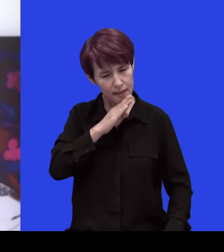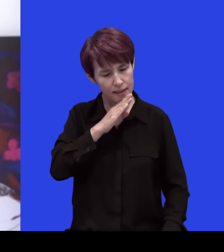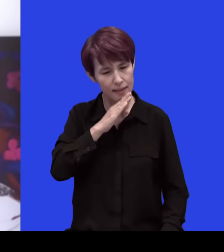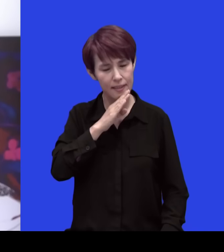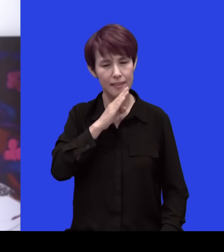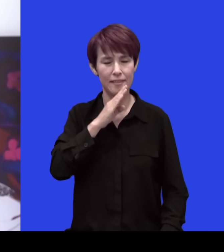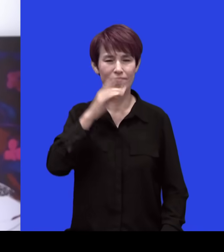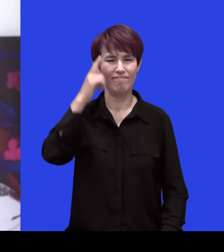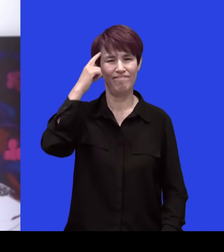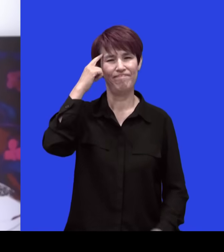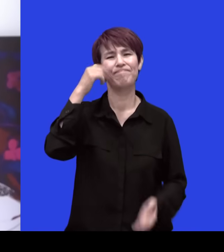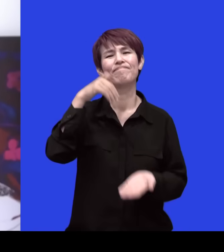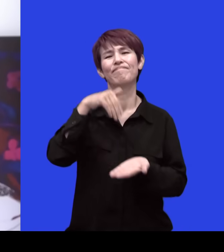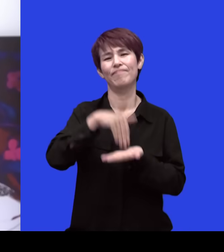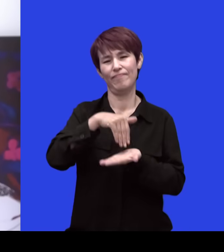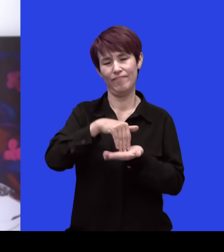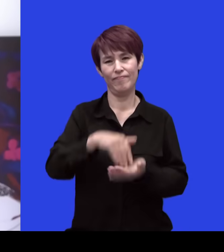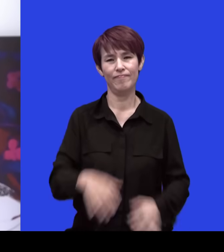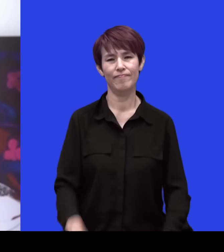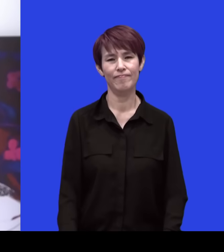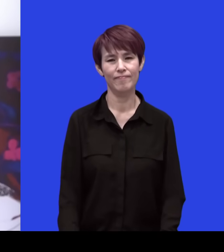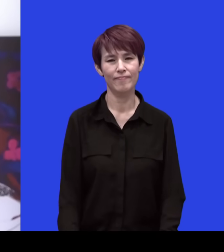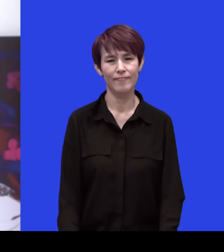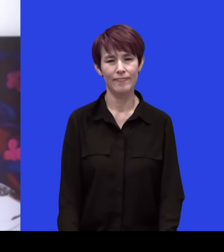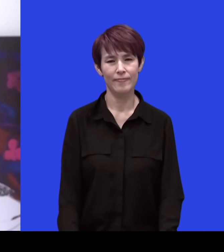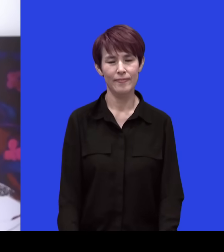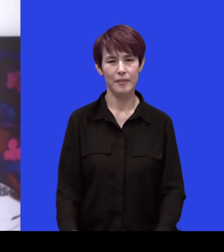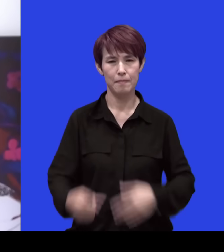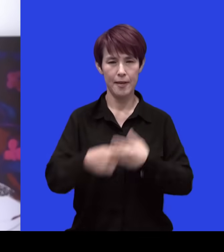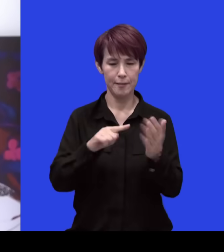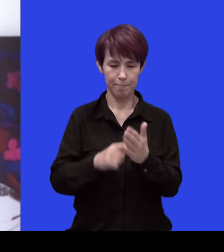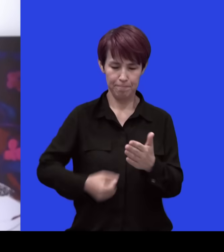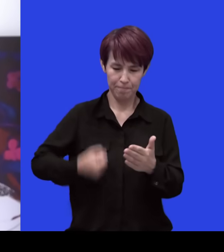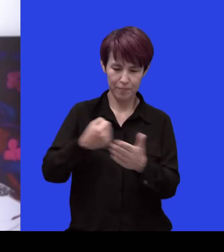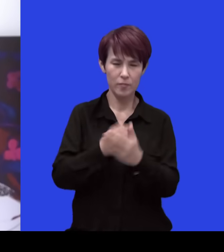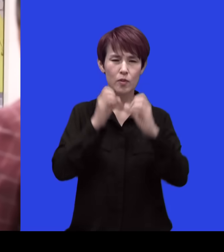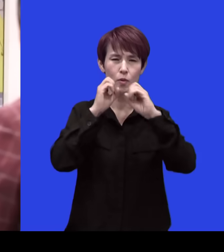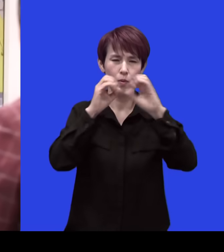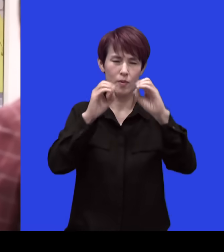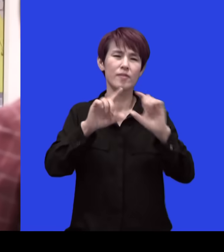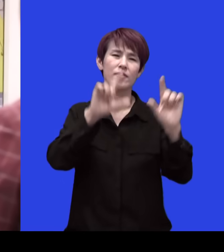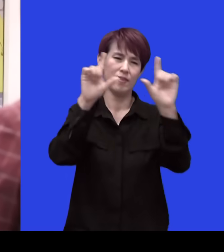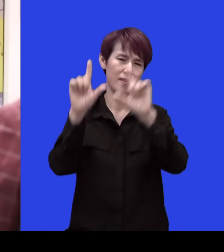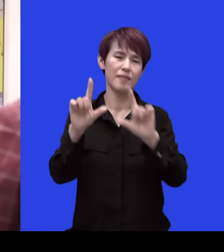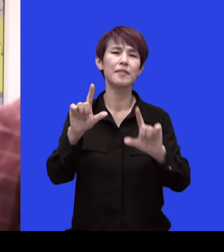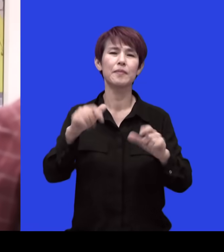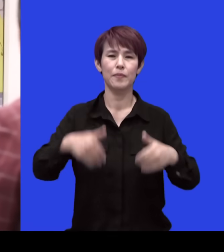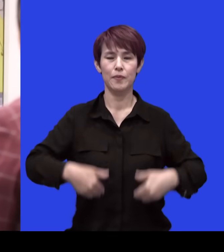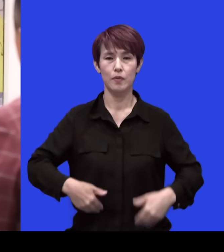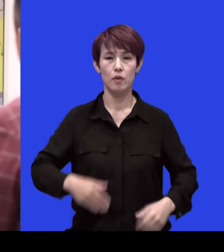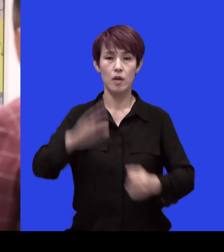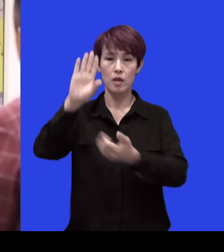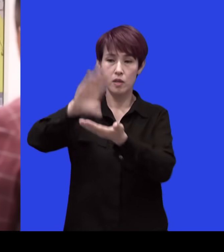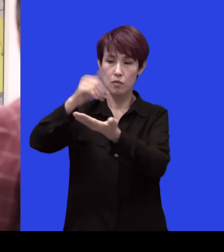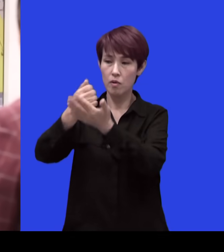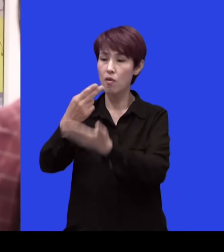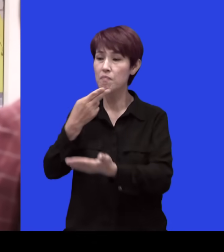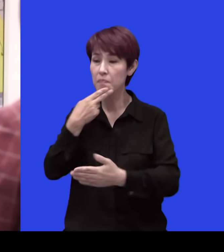또 하게 됐고 그런 선교를 우리도 그런 마음을 가지고 살아야겠다는 생각이 들어요. 진짜 네. 말씀하신 것처럼 그리스도가